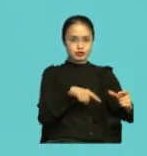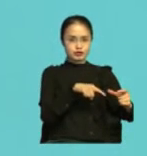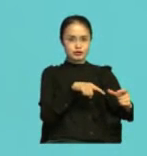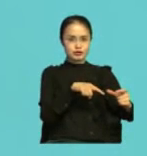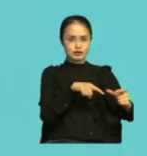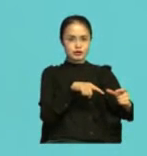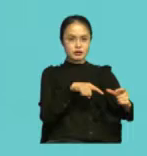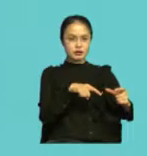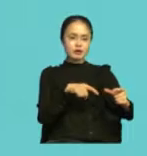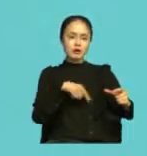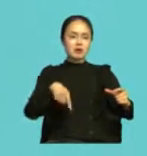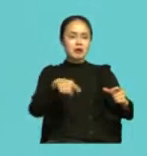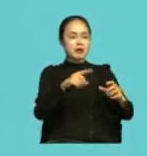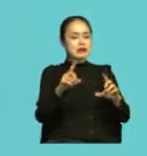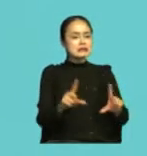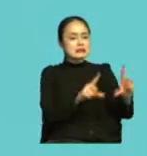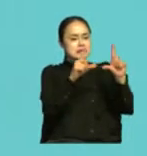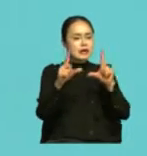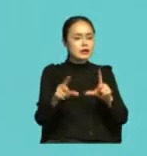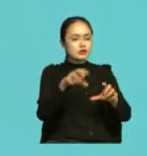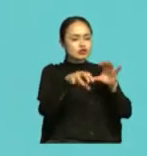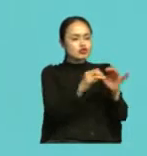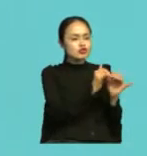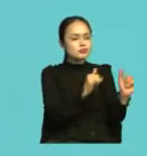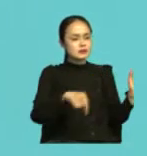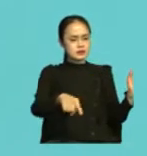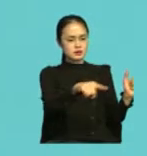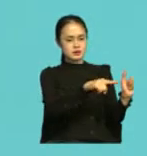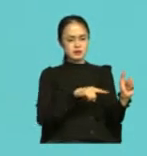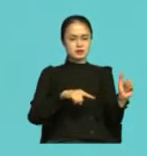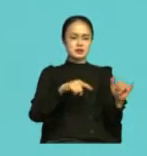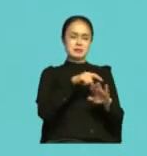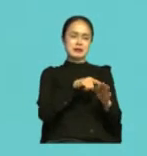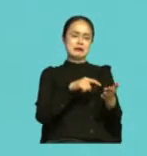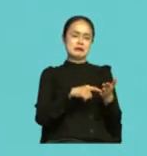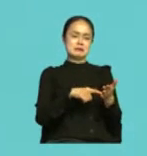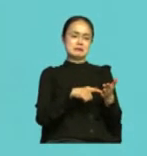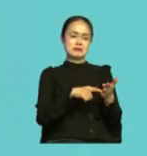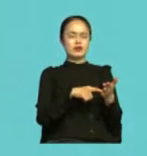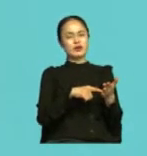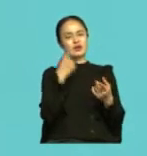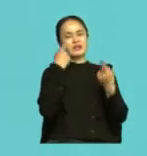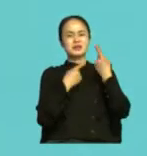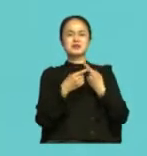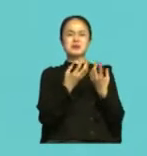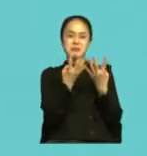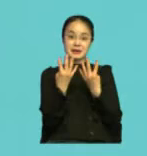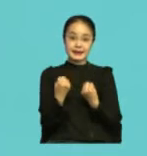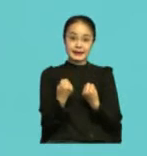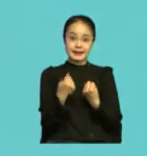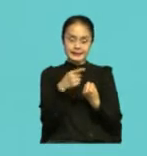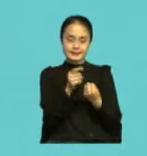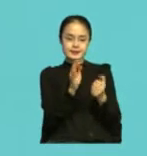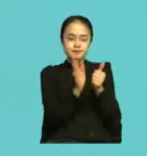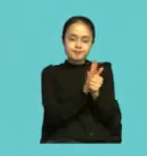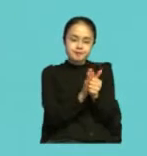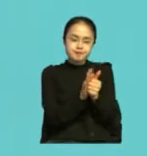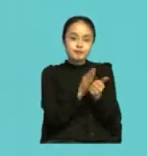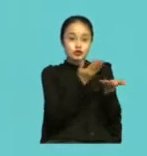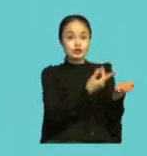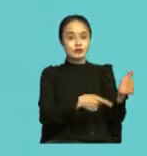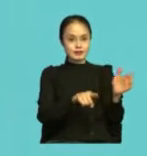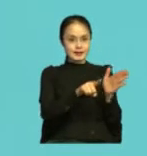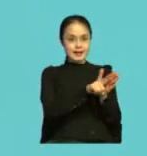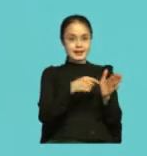강남 구민들은 큰 상처를 받아왔습니다. 저 김상채, 강남이 추구하고 권장시켜야 할